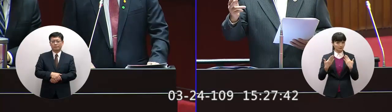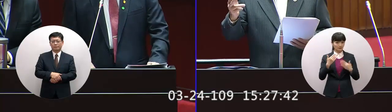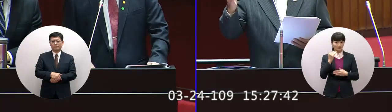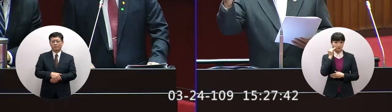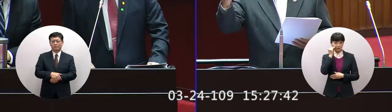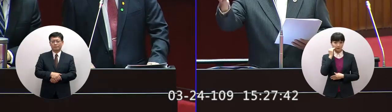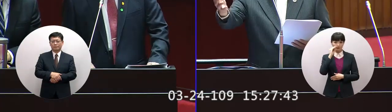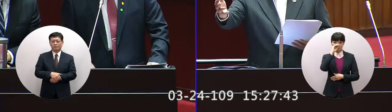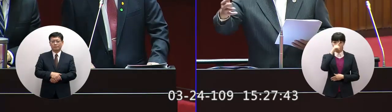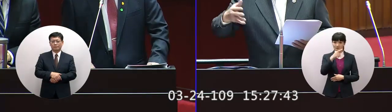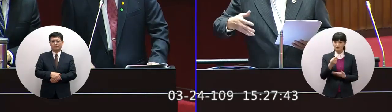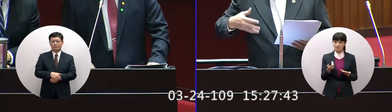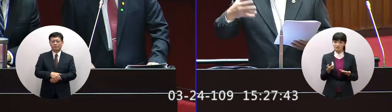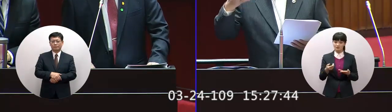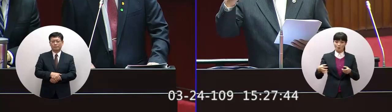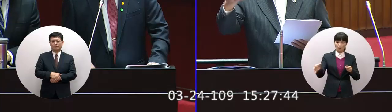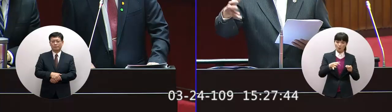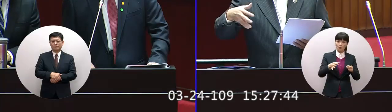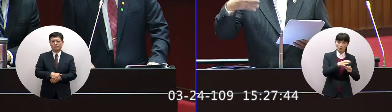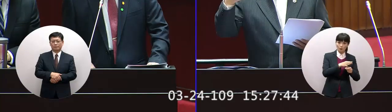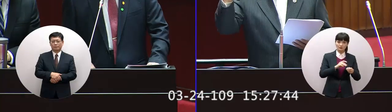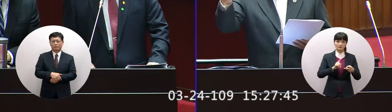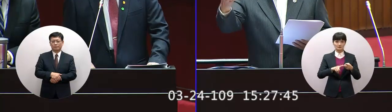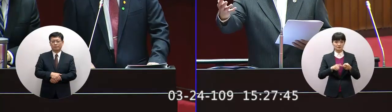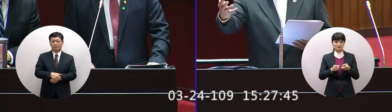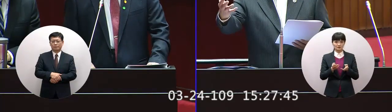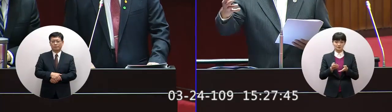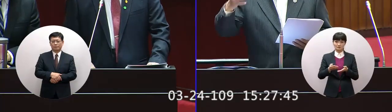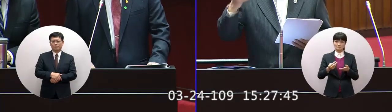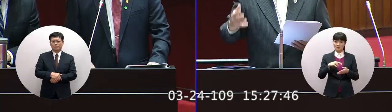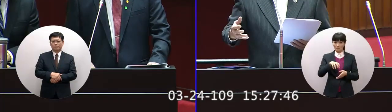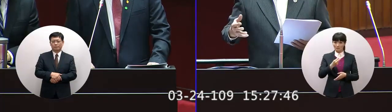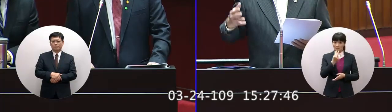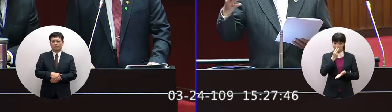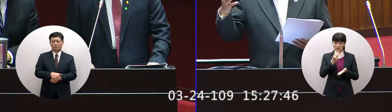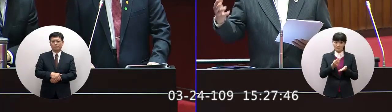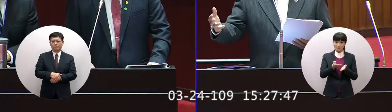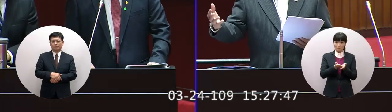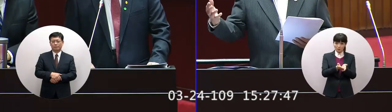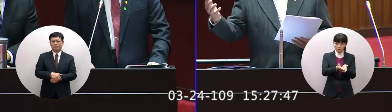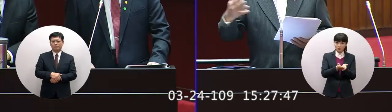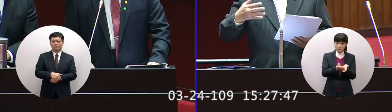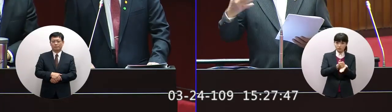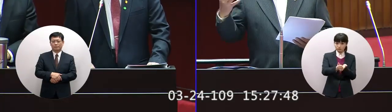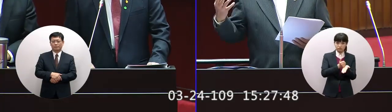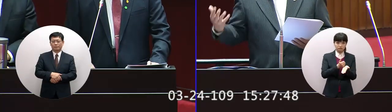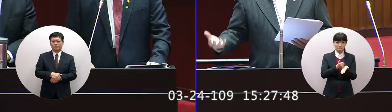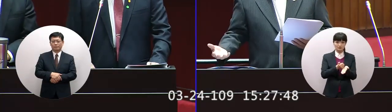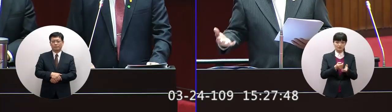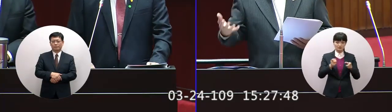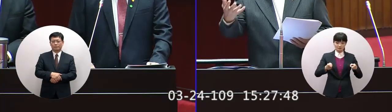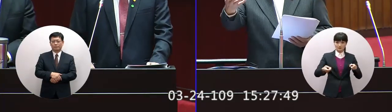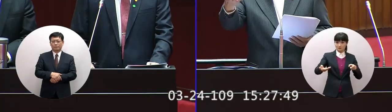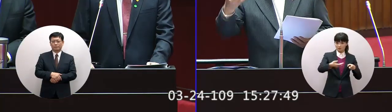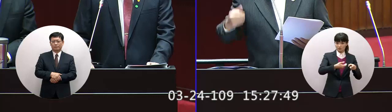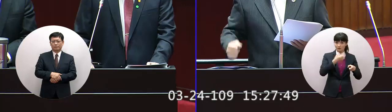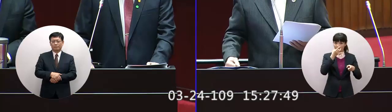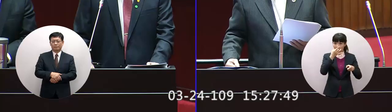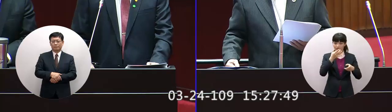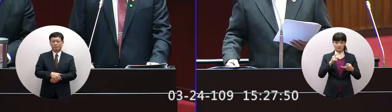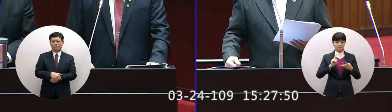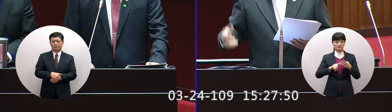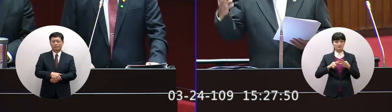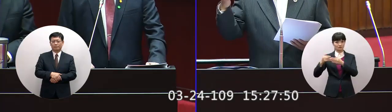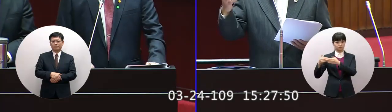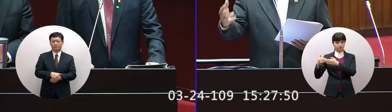风油气船燃气船进不了港，或者现在中共对我们的打压大家都很清